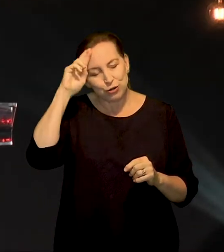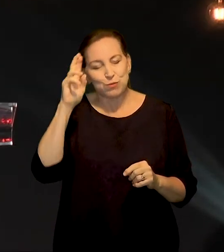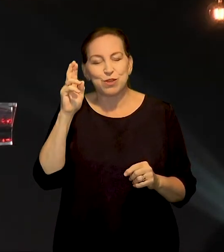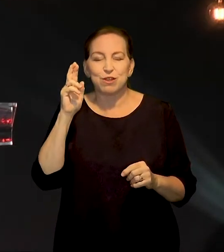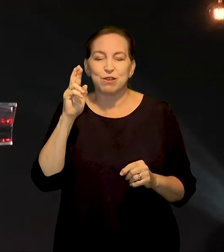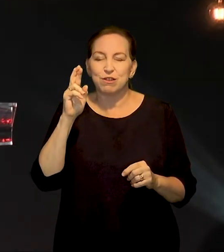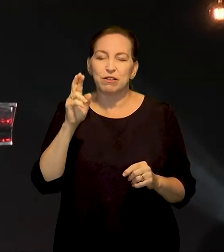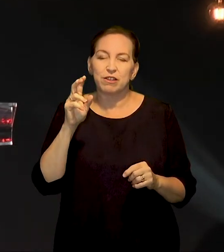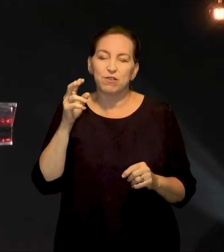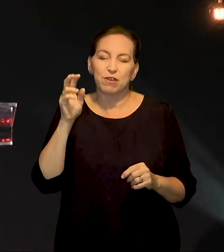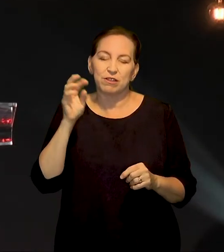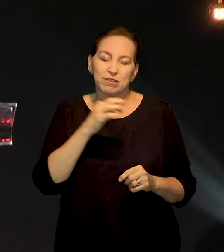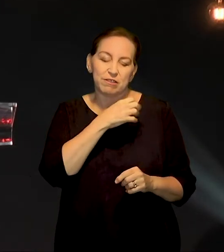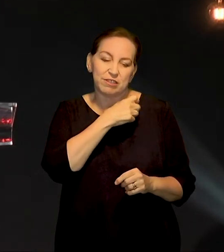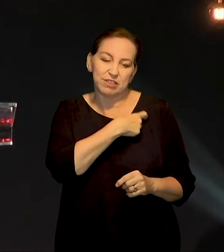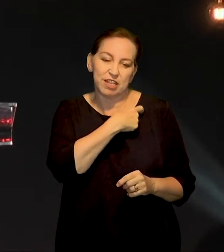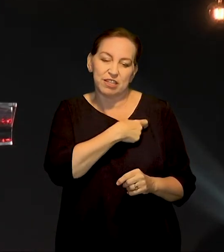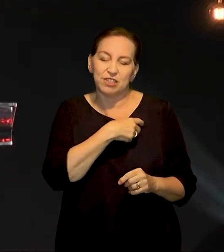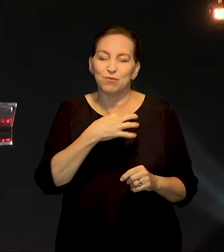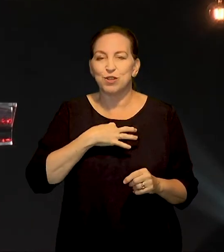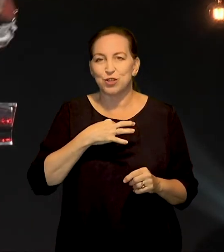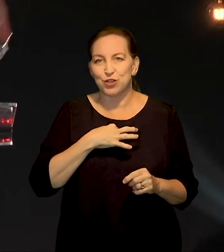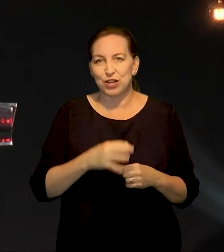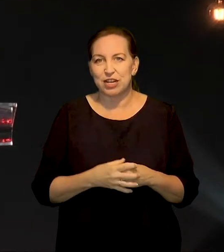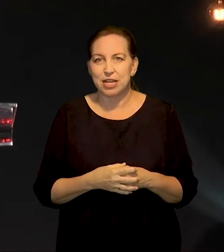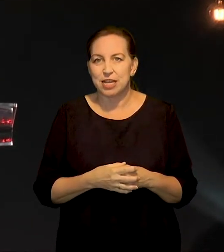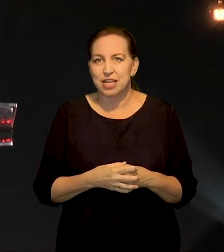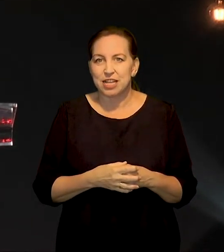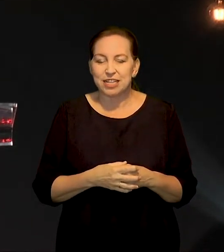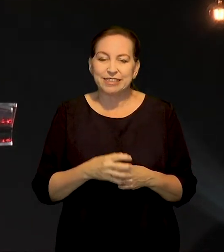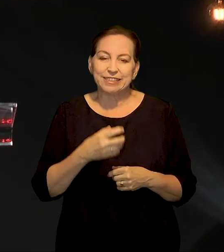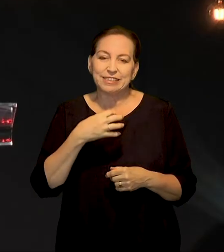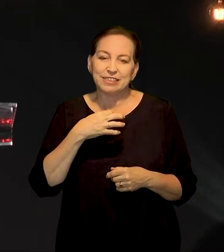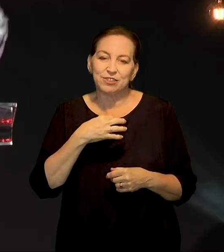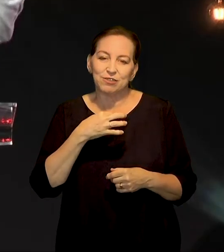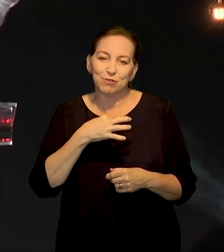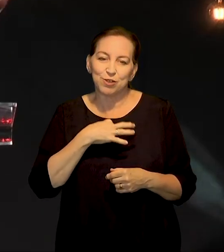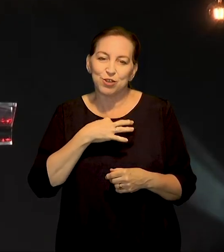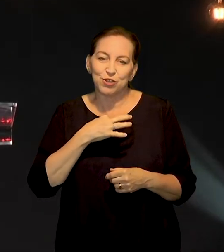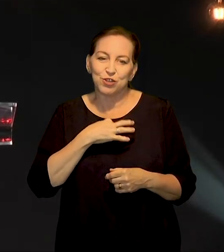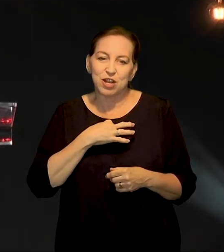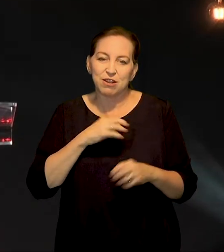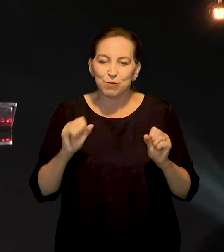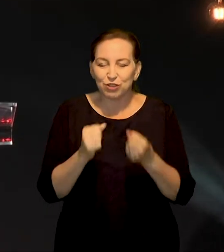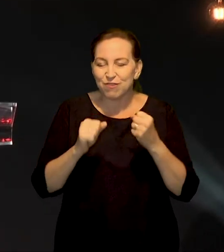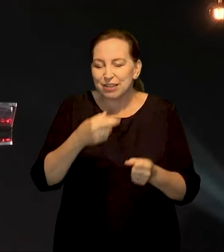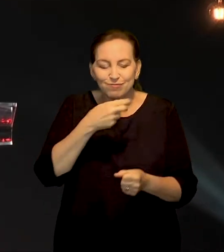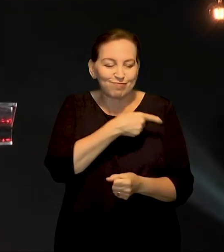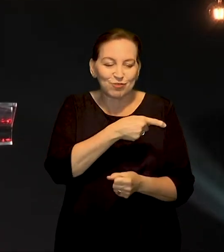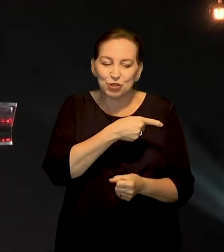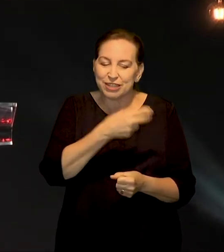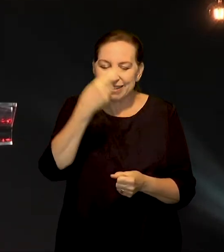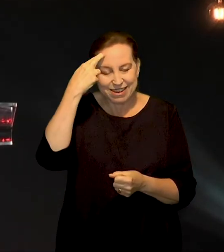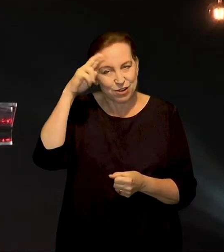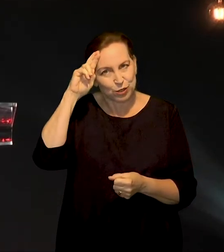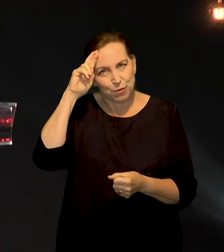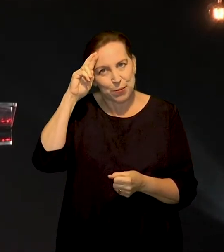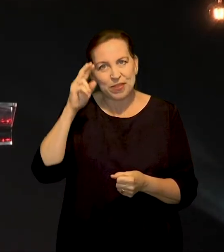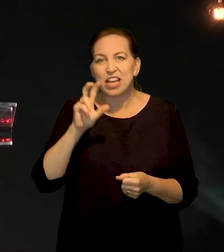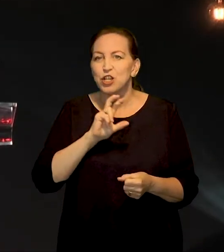kiedy klaskać, kiedy mówić amen, kiedy wersety, ci, którzy wiedzą, gdzie jest sprawiedliwość